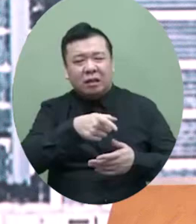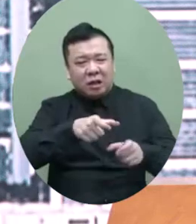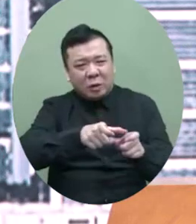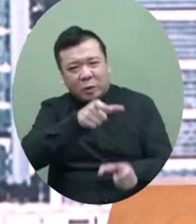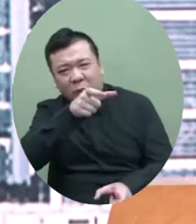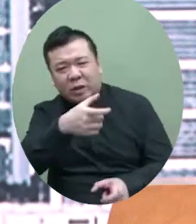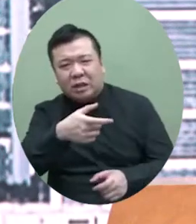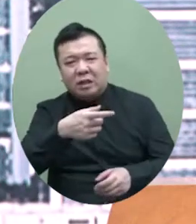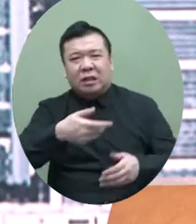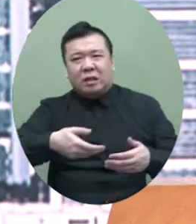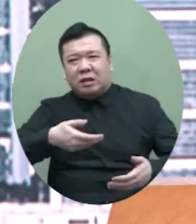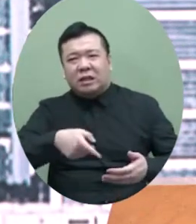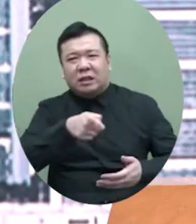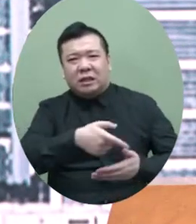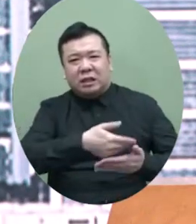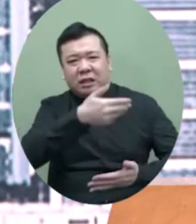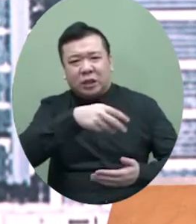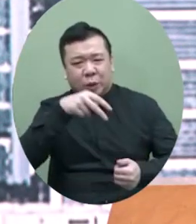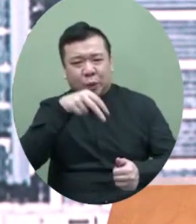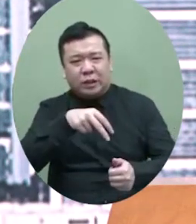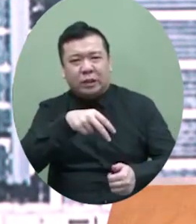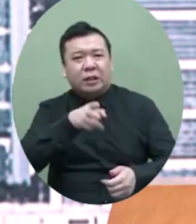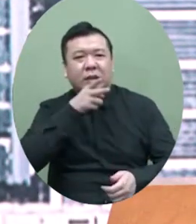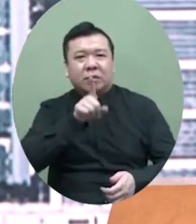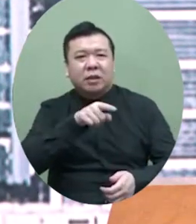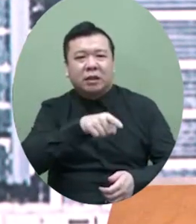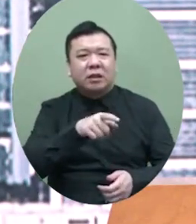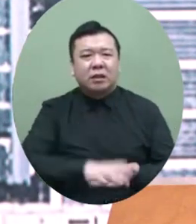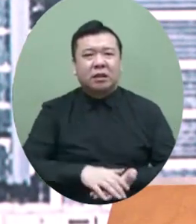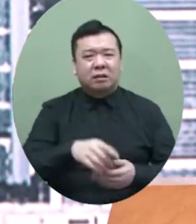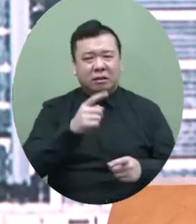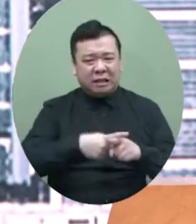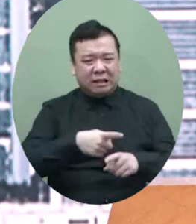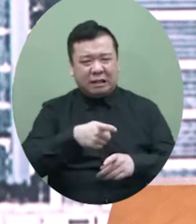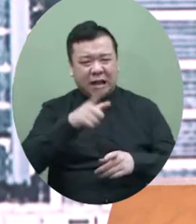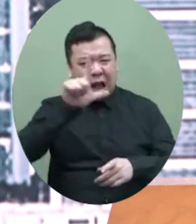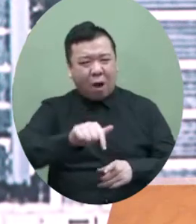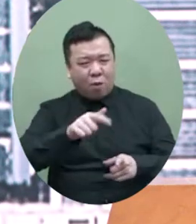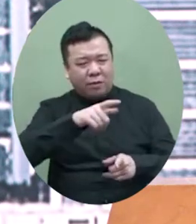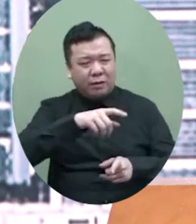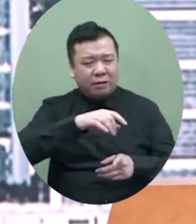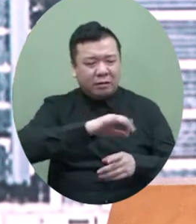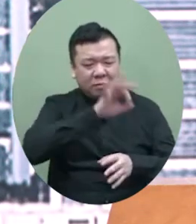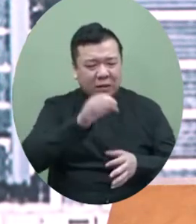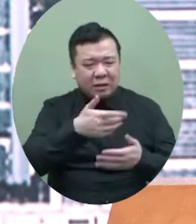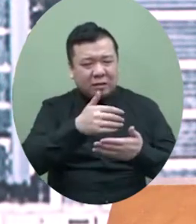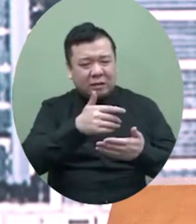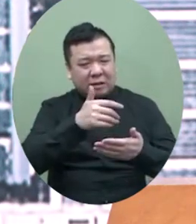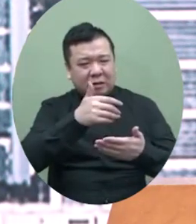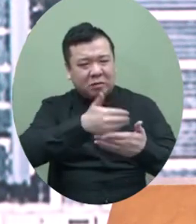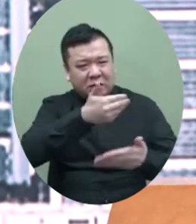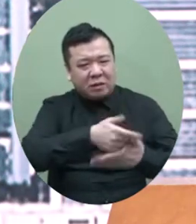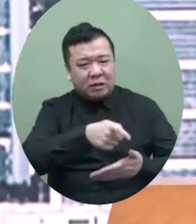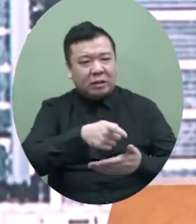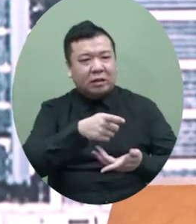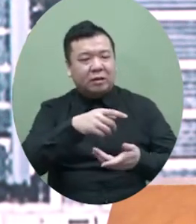管啊，或者甚至係樓宇嘅管理，譬如係3無嘅大廈咧，都會令到如果出現確診個案咧，嗰個